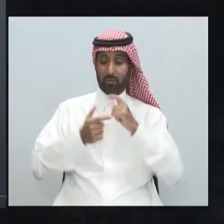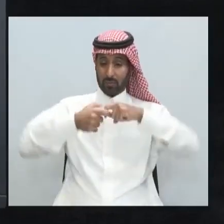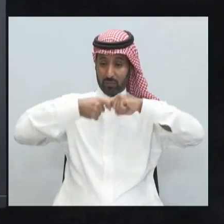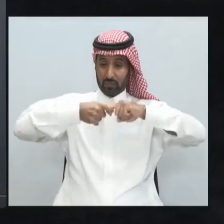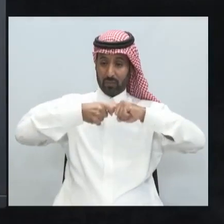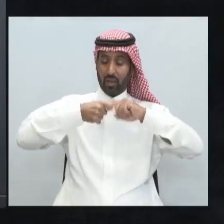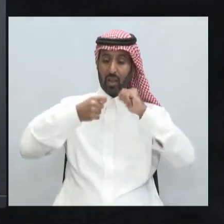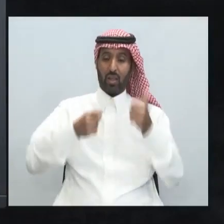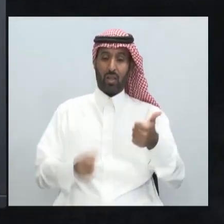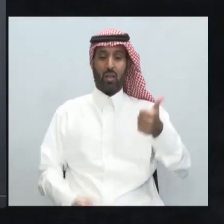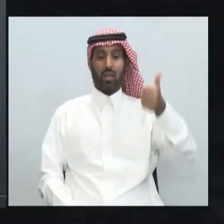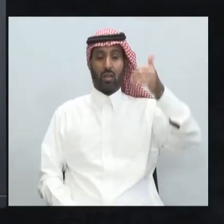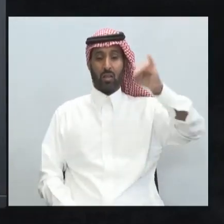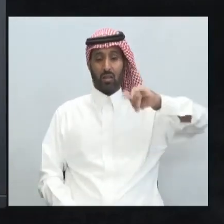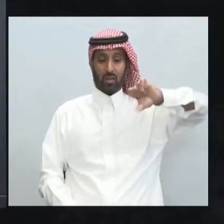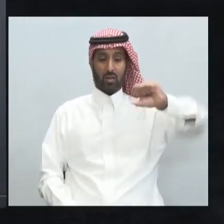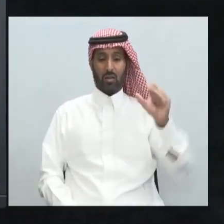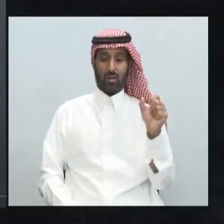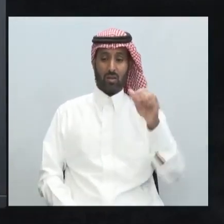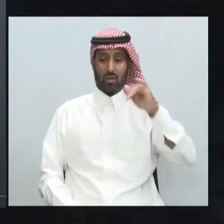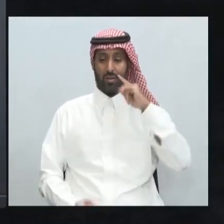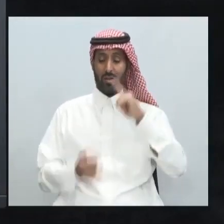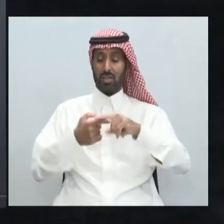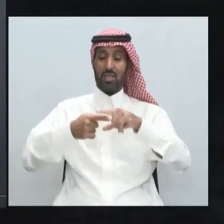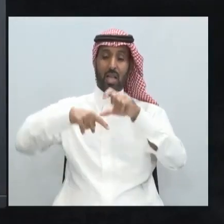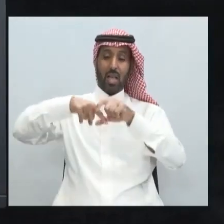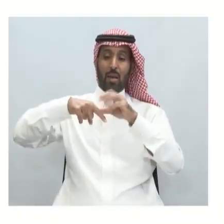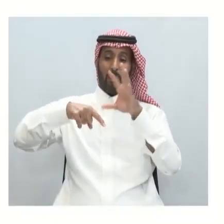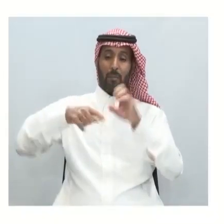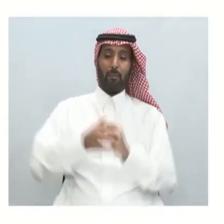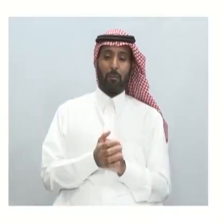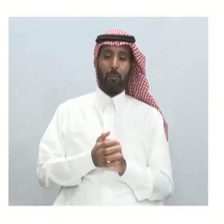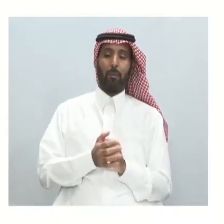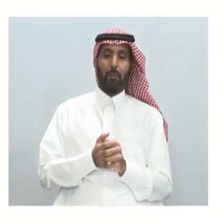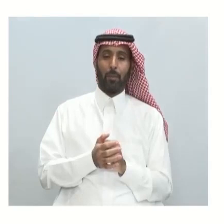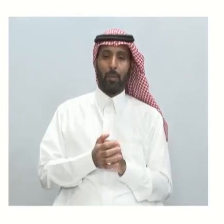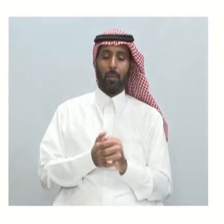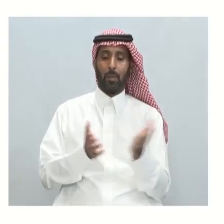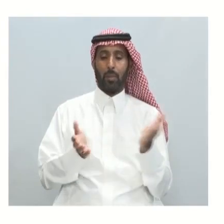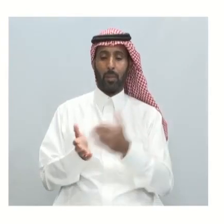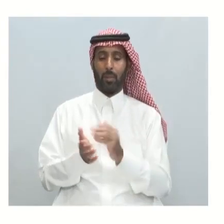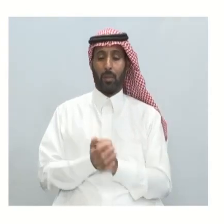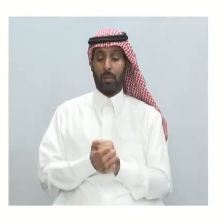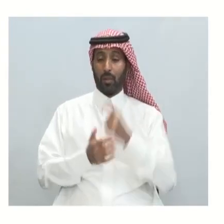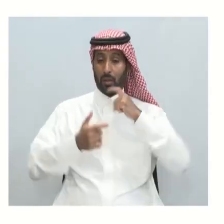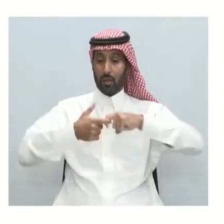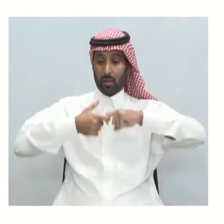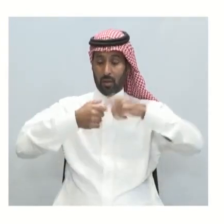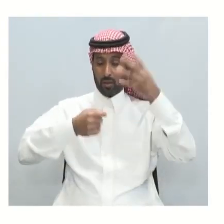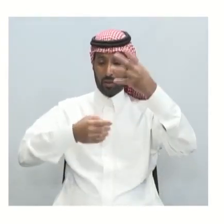الرابطه ايونيه اذا كانت نسبه الايونيه فيها 50% ننتقل الان الى الروابط